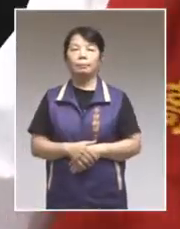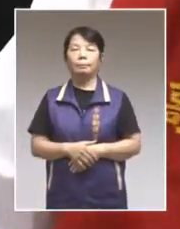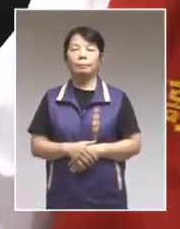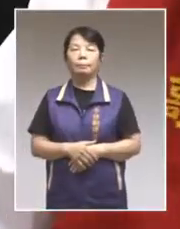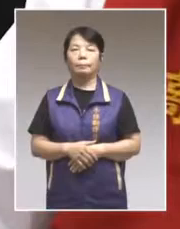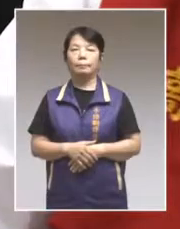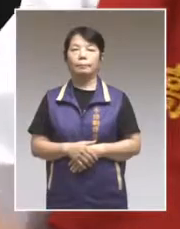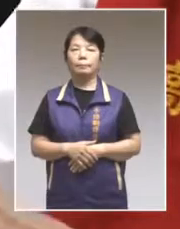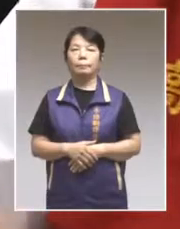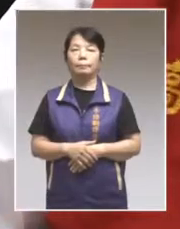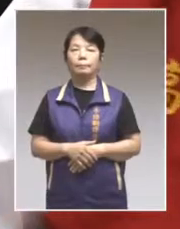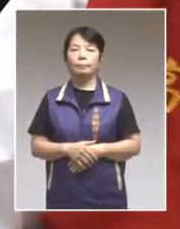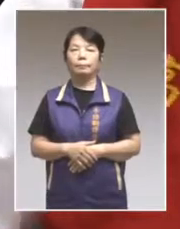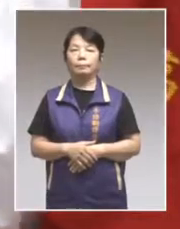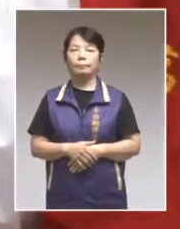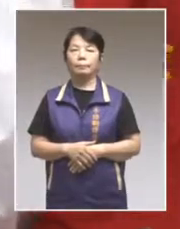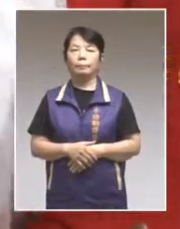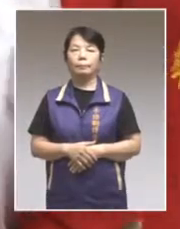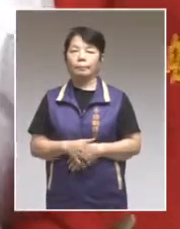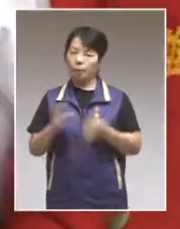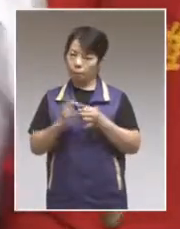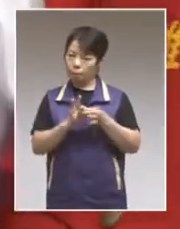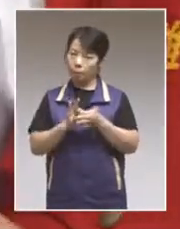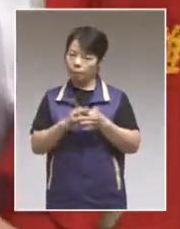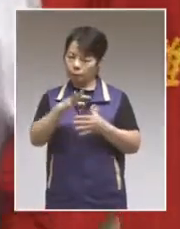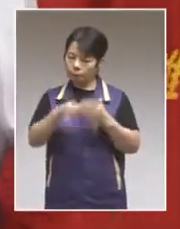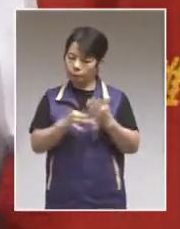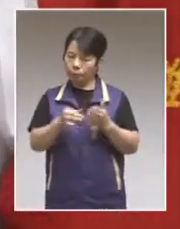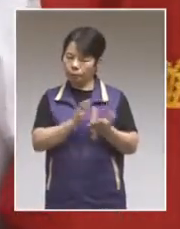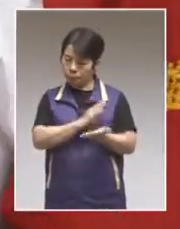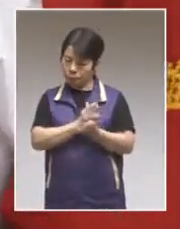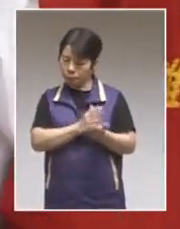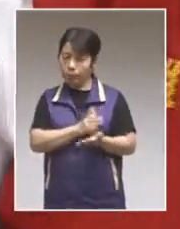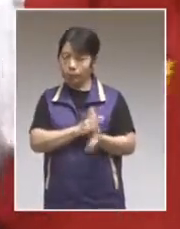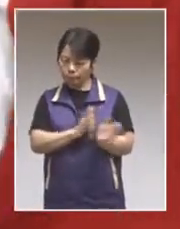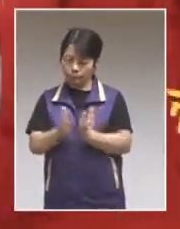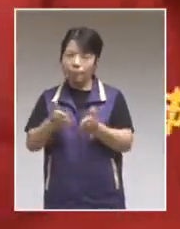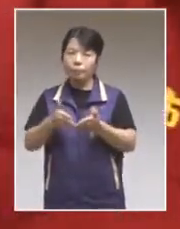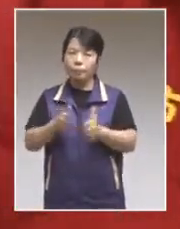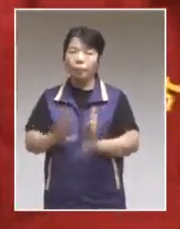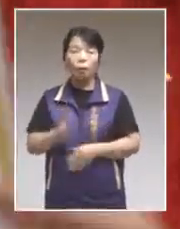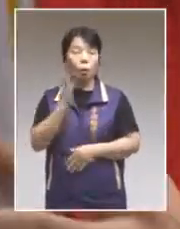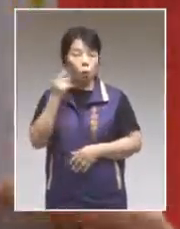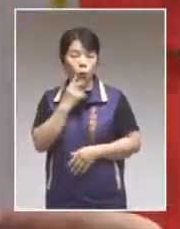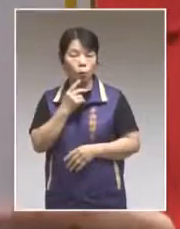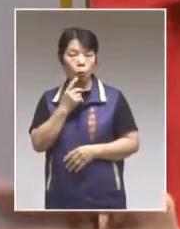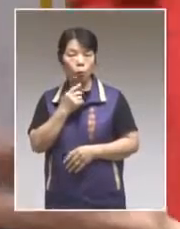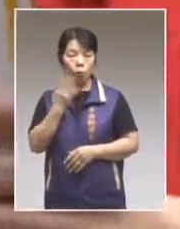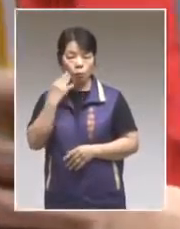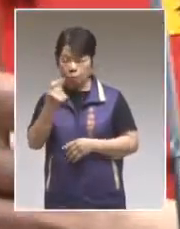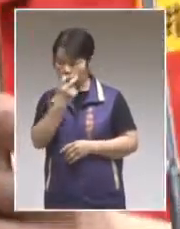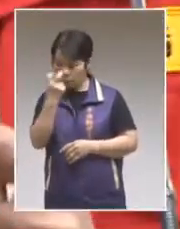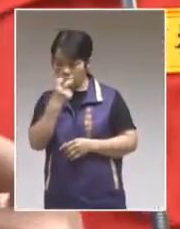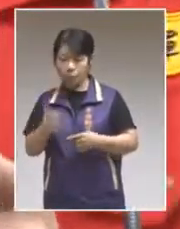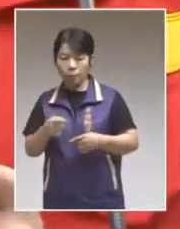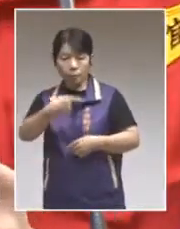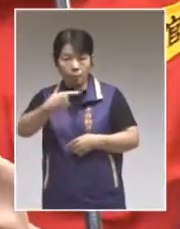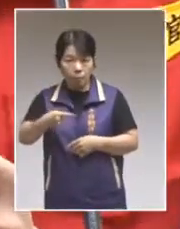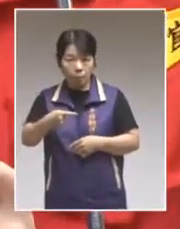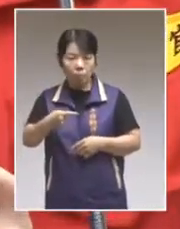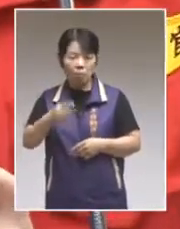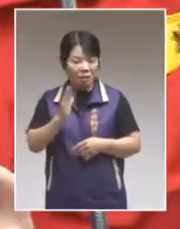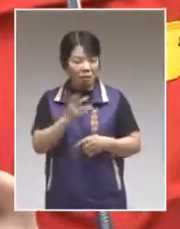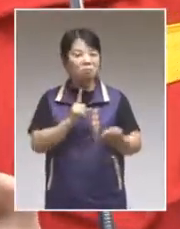这个相关的这个啊、处理，好，那假如是阴性，那因为你是接触者，所以你还是必